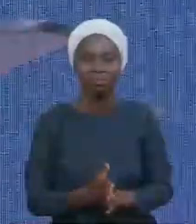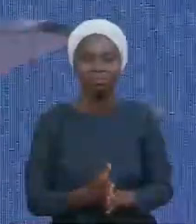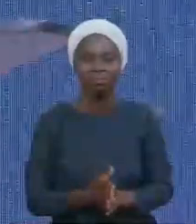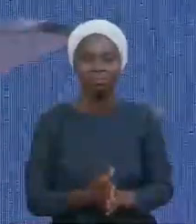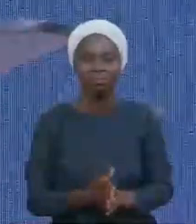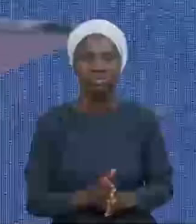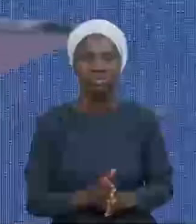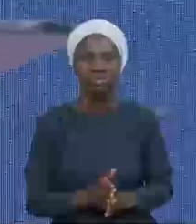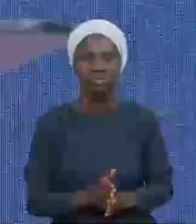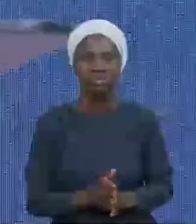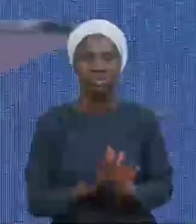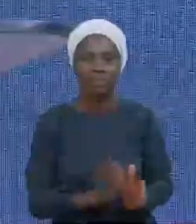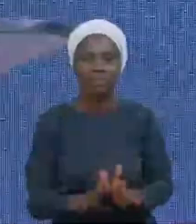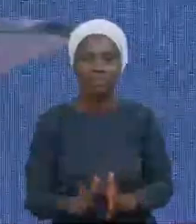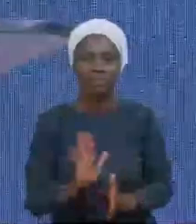Prépare ton cœur.